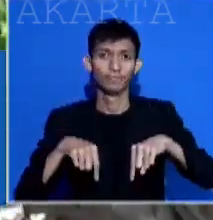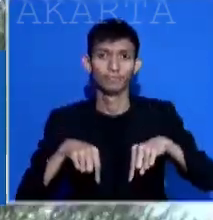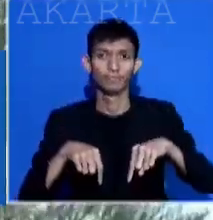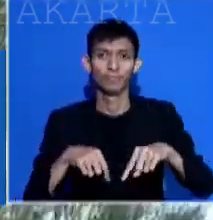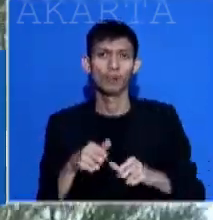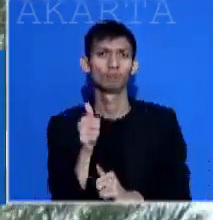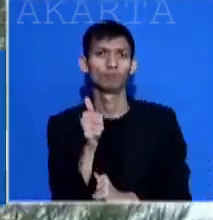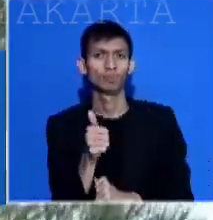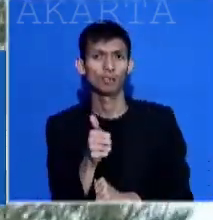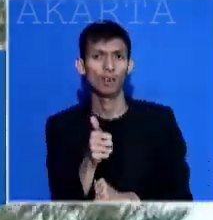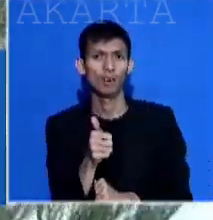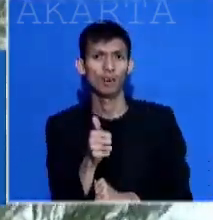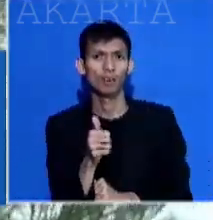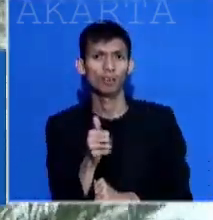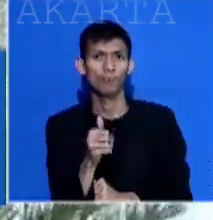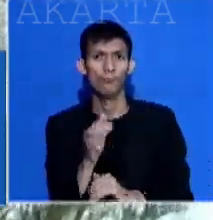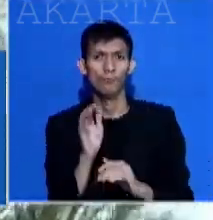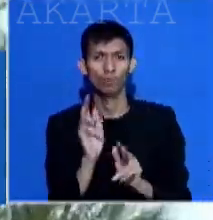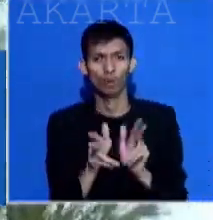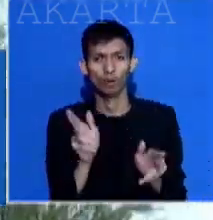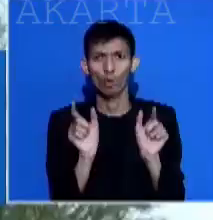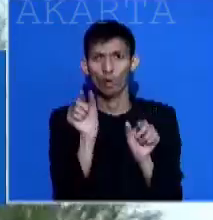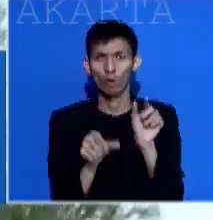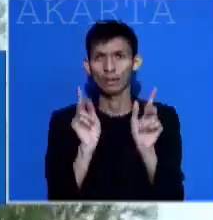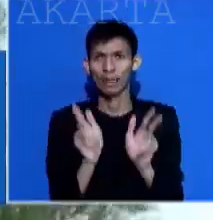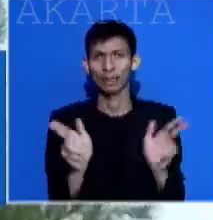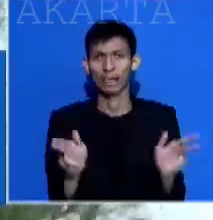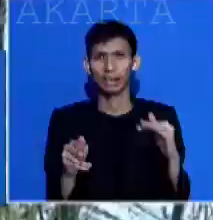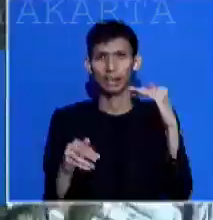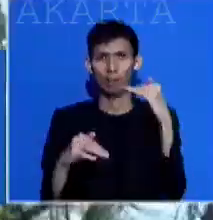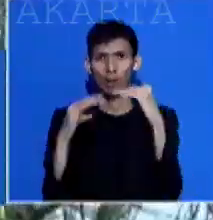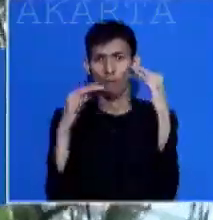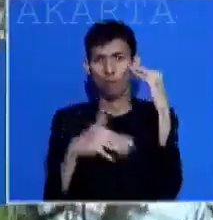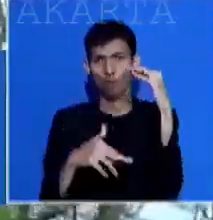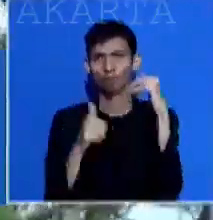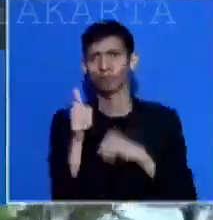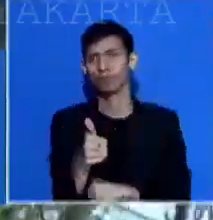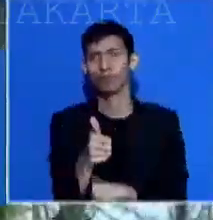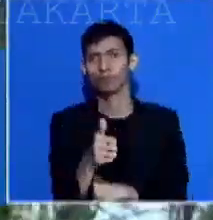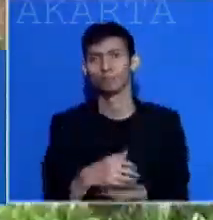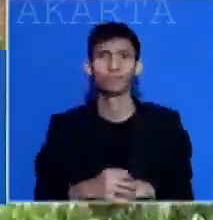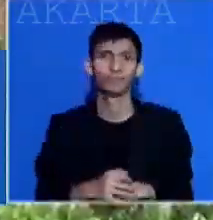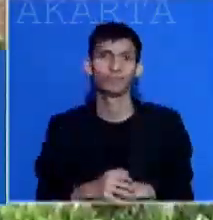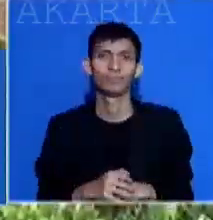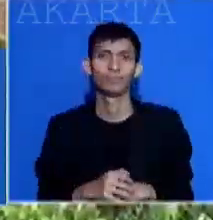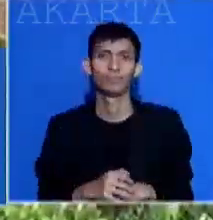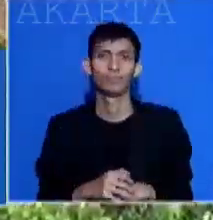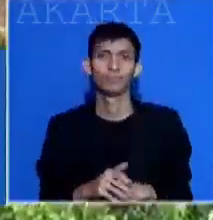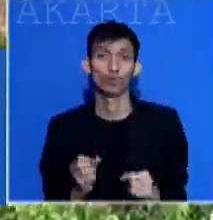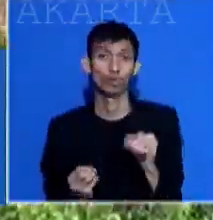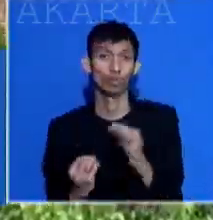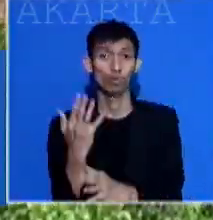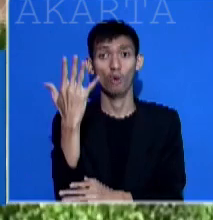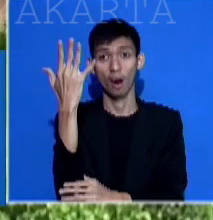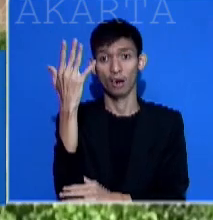sesawangan. Kawuningono pilih taneman cemoro udang ingkang dipun budidaya ing papan menika ketingal tuwuh kanthi subur. Ing satengahing